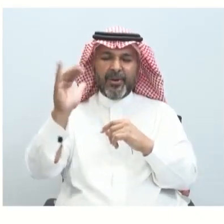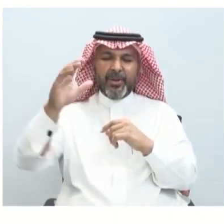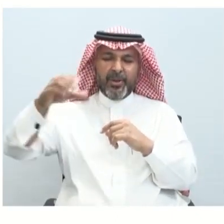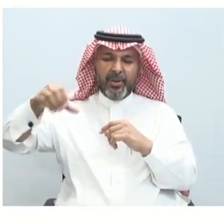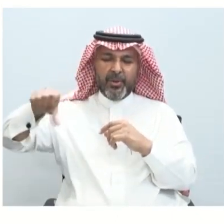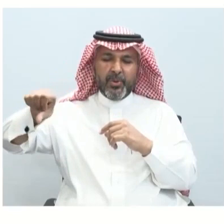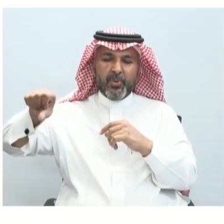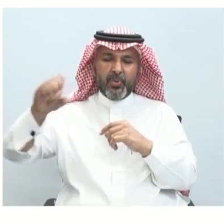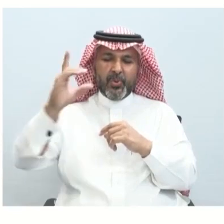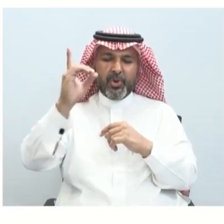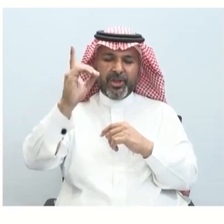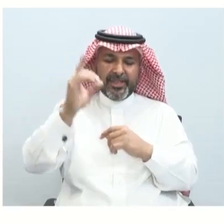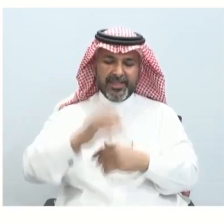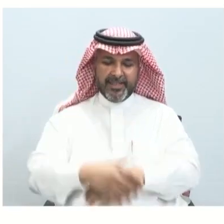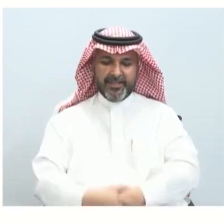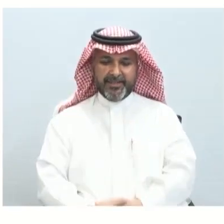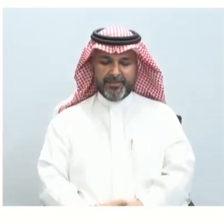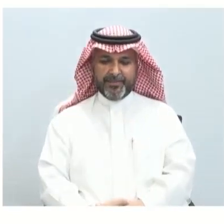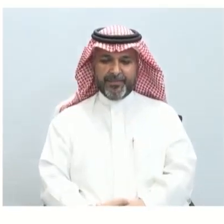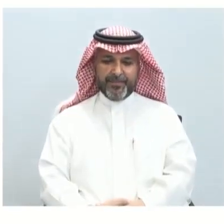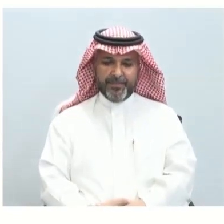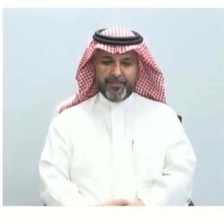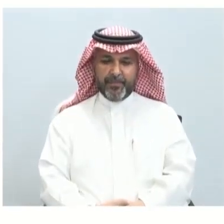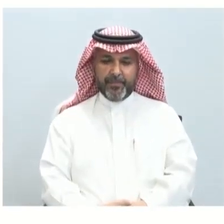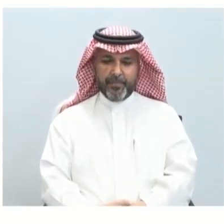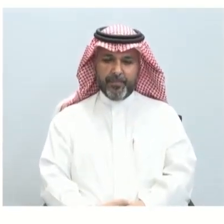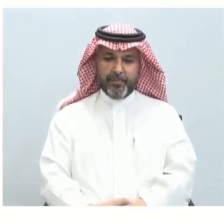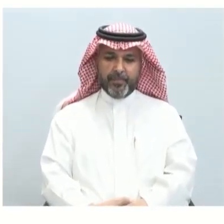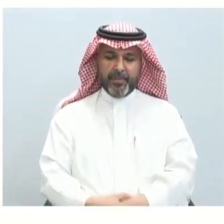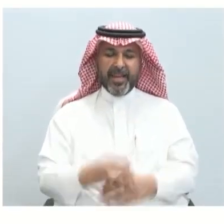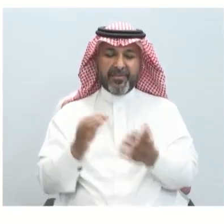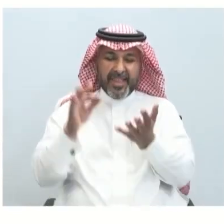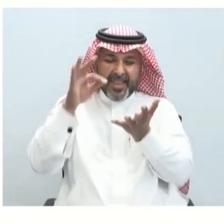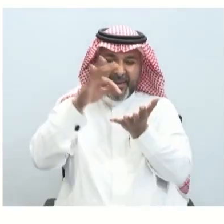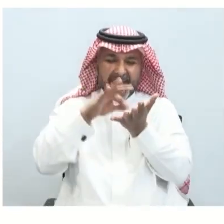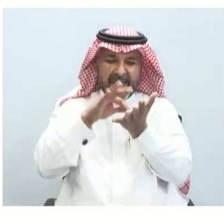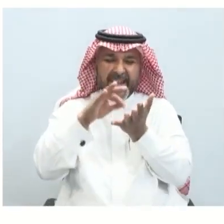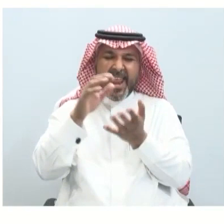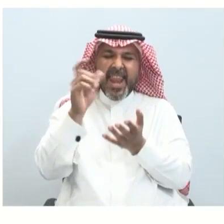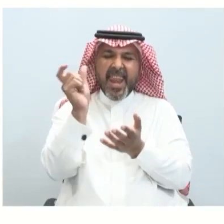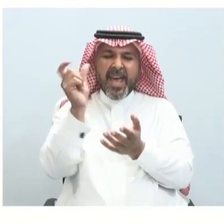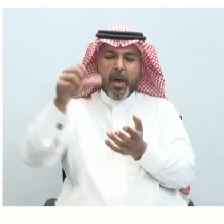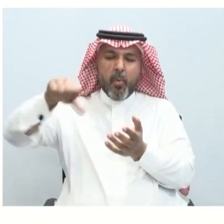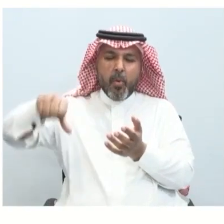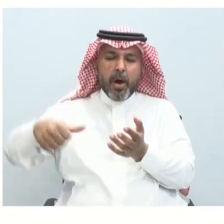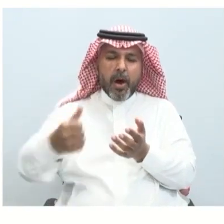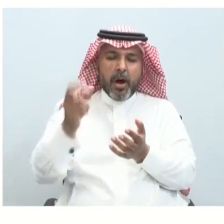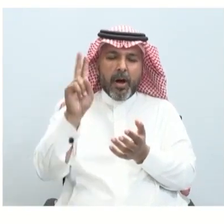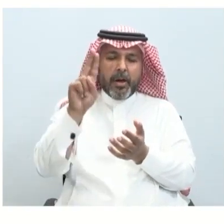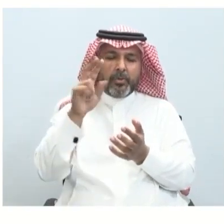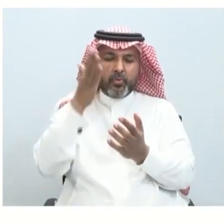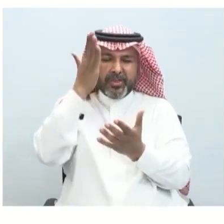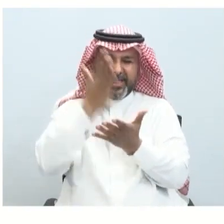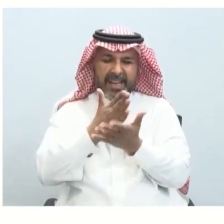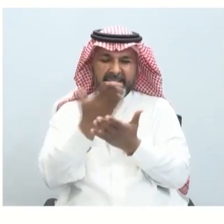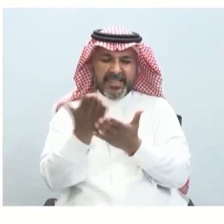المغزليه في السؤال الثالث اي العمليات الاتيه تقسم او تقسم نواه الخليه والماده النوويه